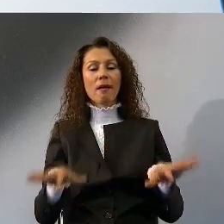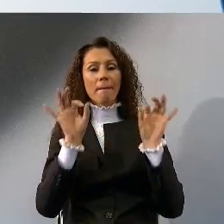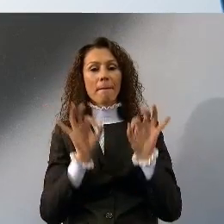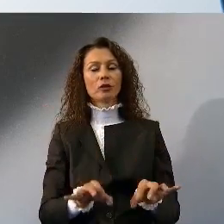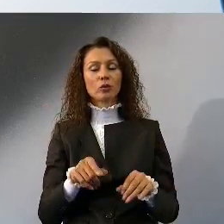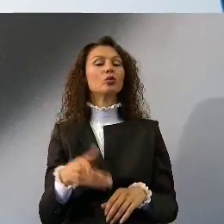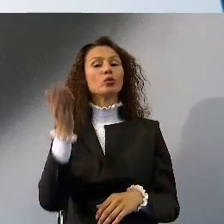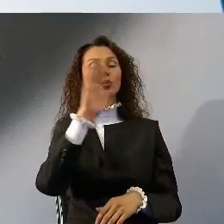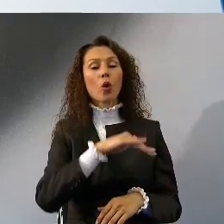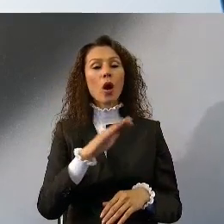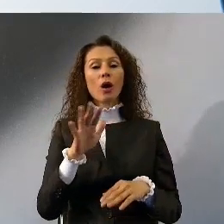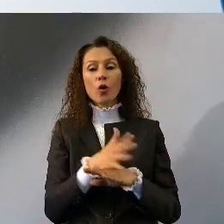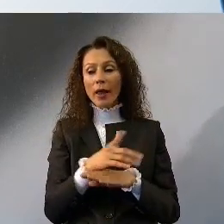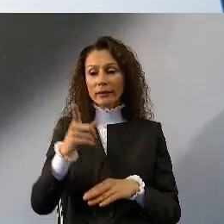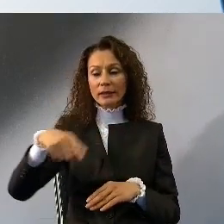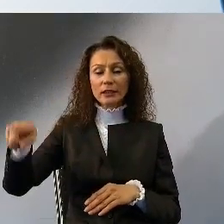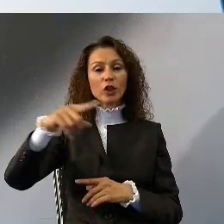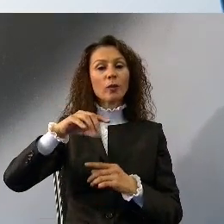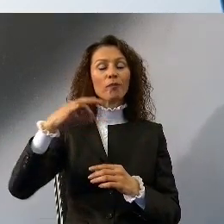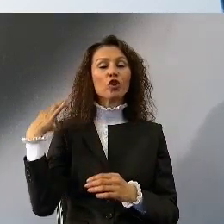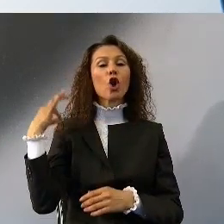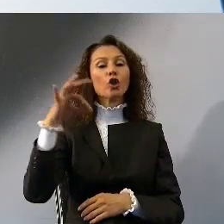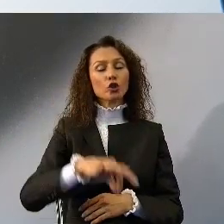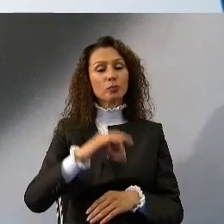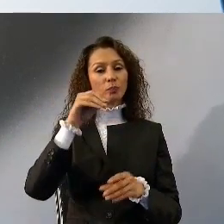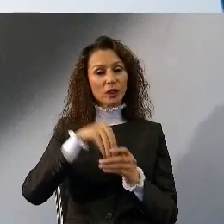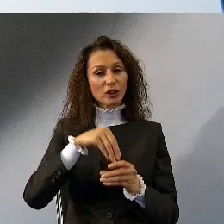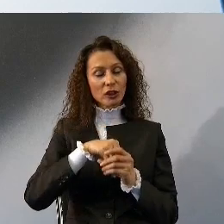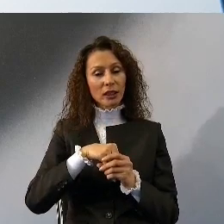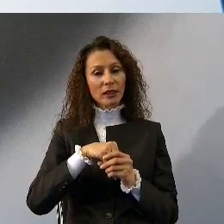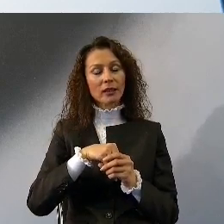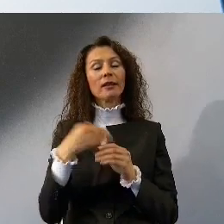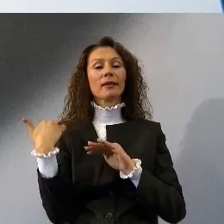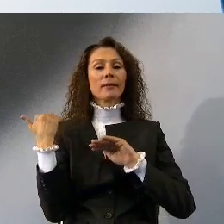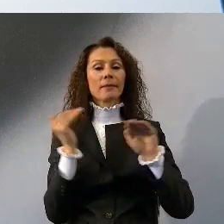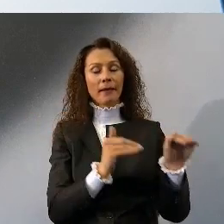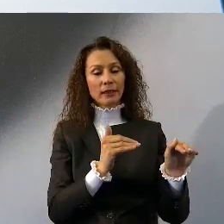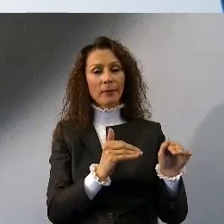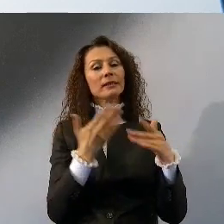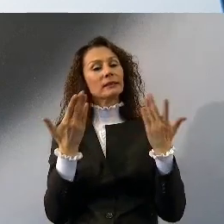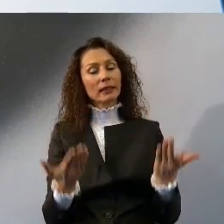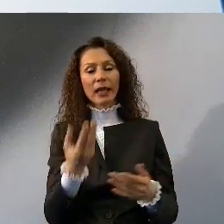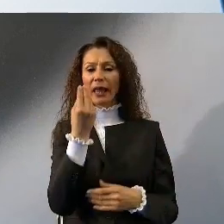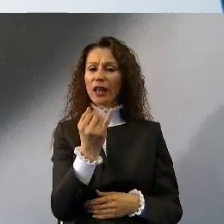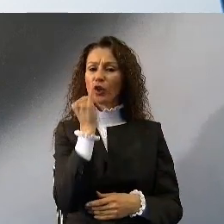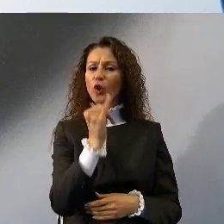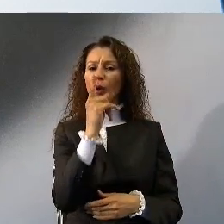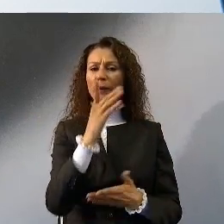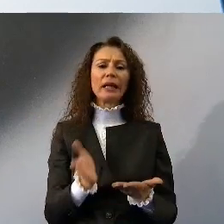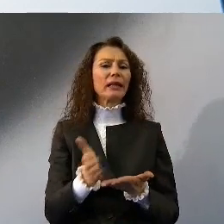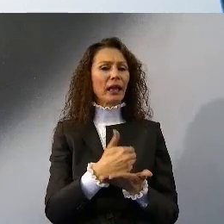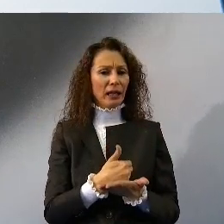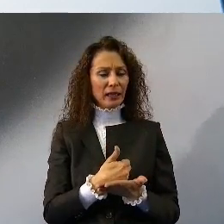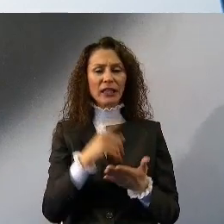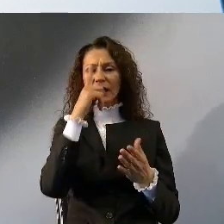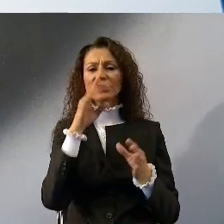Sonra üreticiyi bu dönüşümü yapmak için desteklemek. Yani büyükbaş üreticisi olarak zaten iyi kötü bir gelir elde ediyor. Şimdi biz